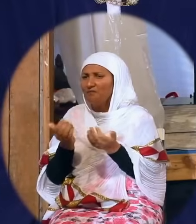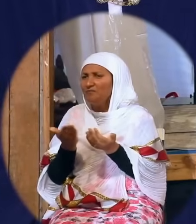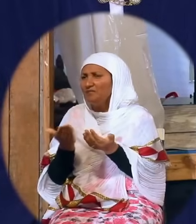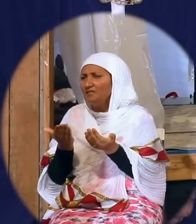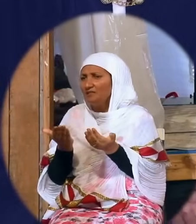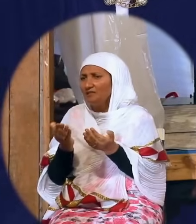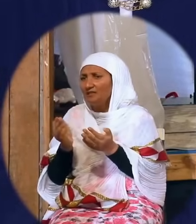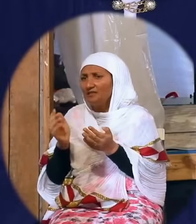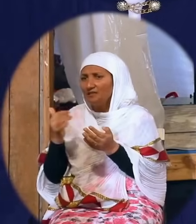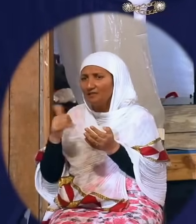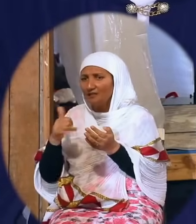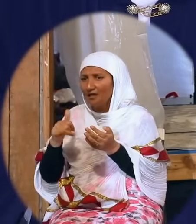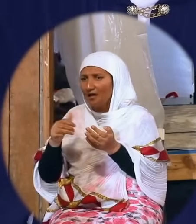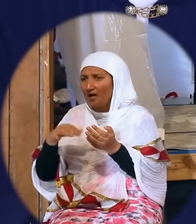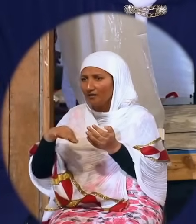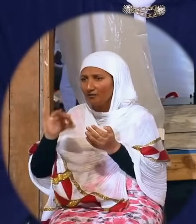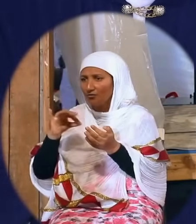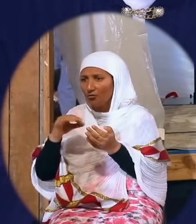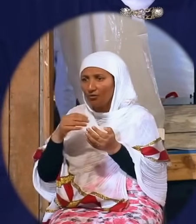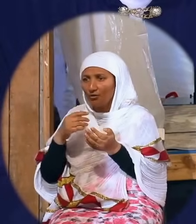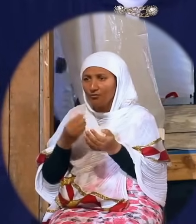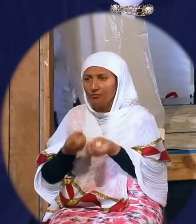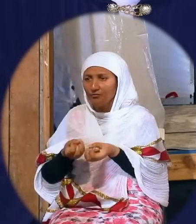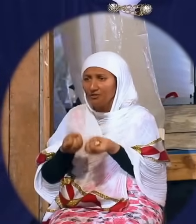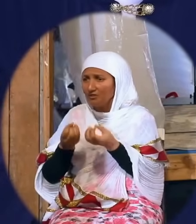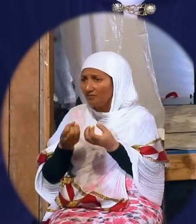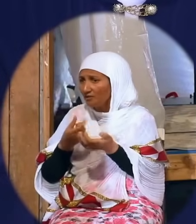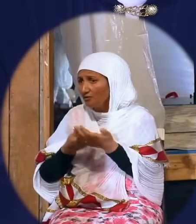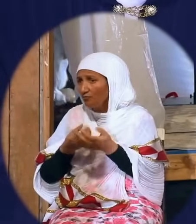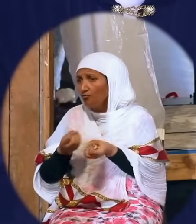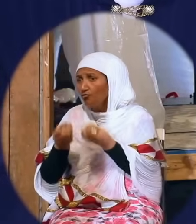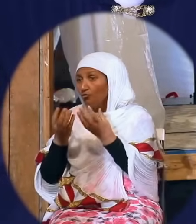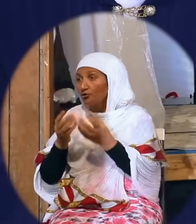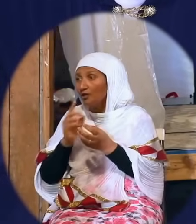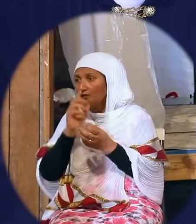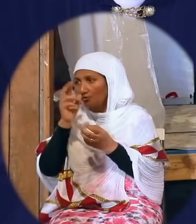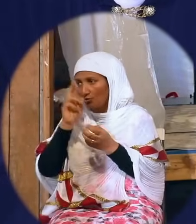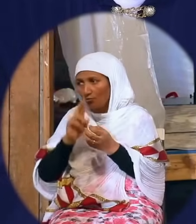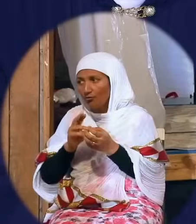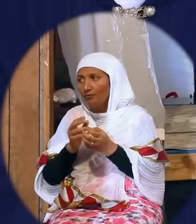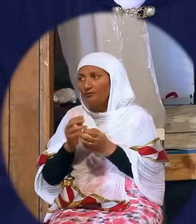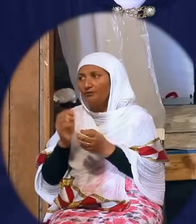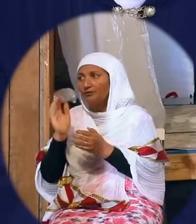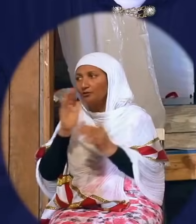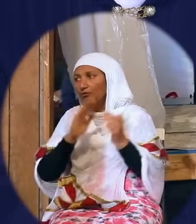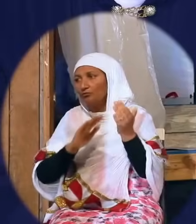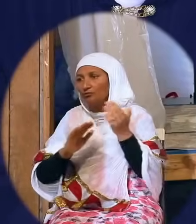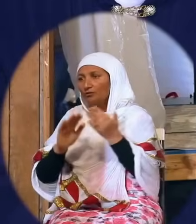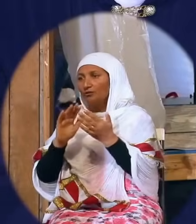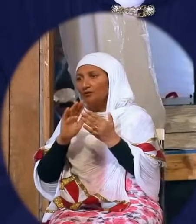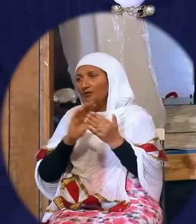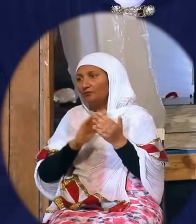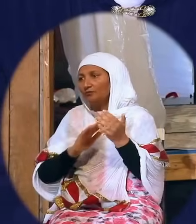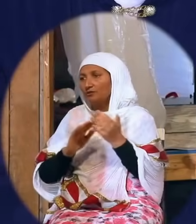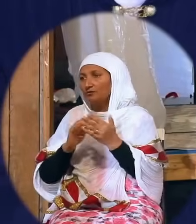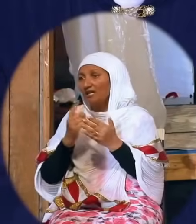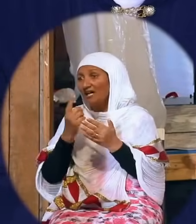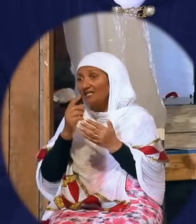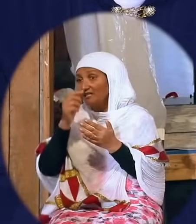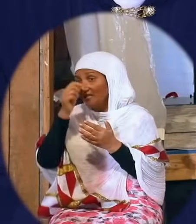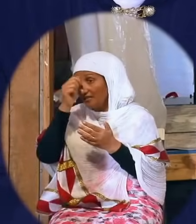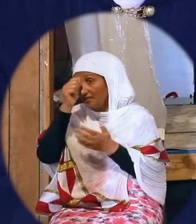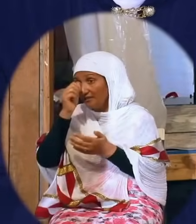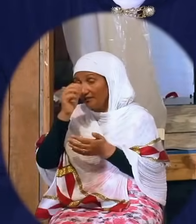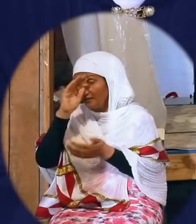አገኝቶ ይሄ ድል ሌላ ሰዎች ብዙ ነው የሚቸገሩት እና ቀደም እንዳልኩት አንድ ልጅ የሚቀረጸው ከጎረመሰ በኋላ አይደለም ለዚህ